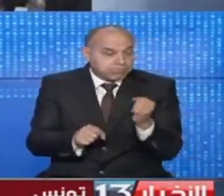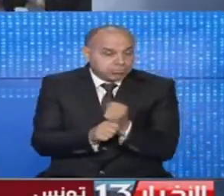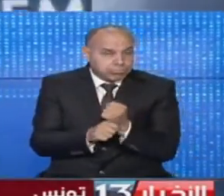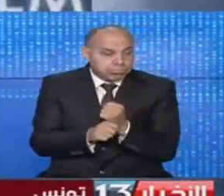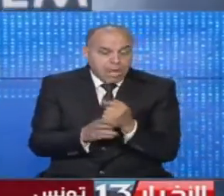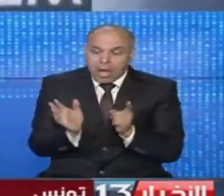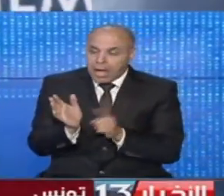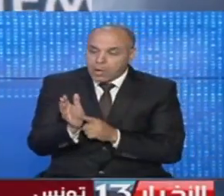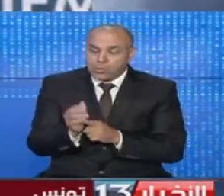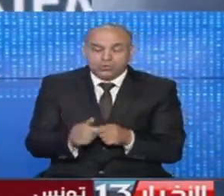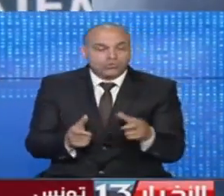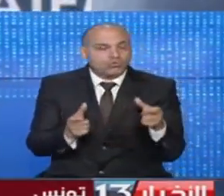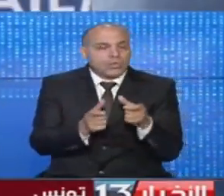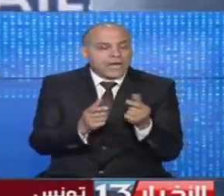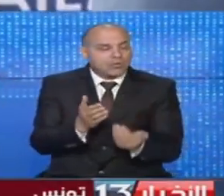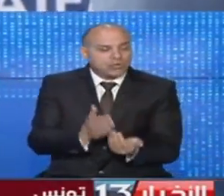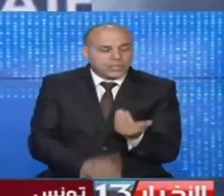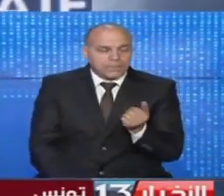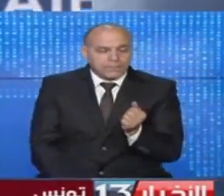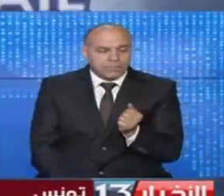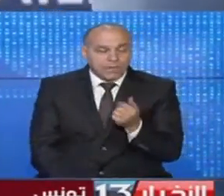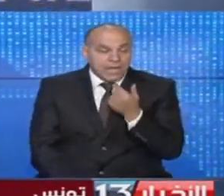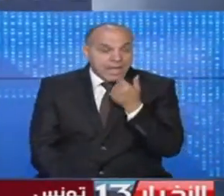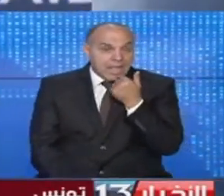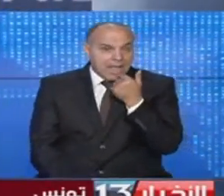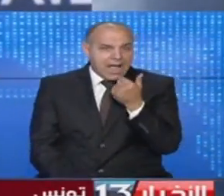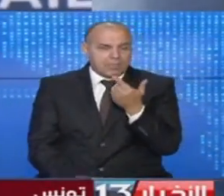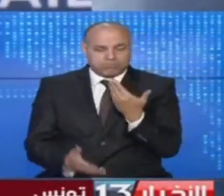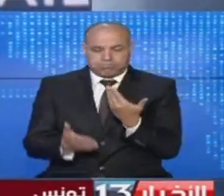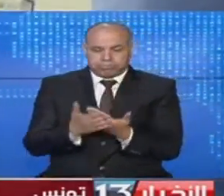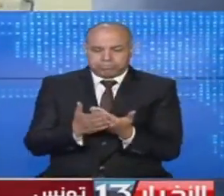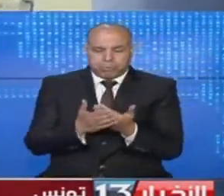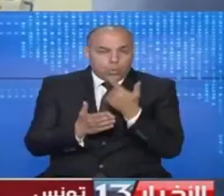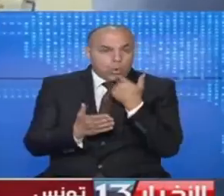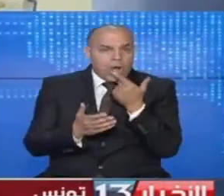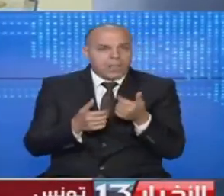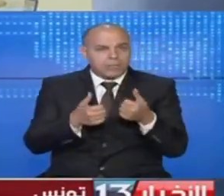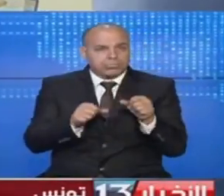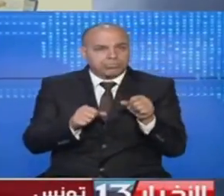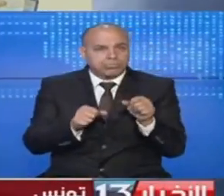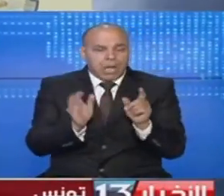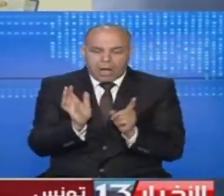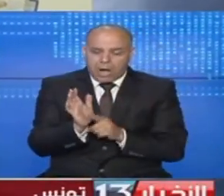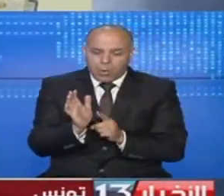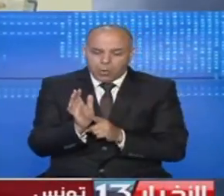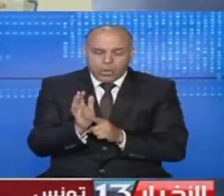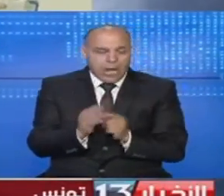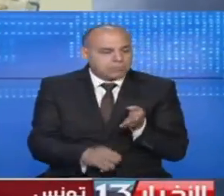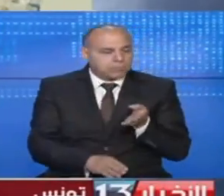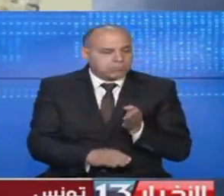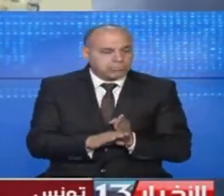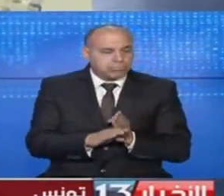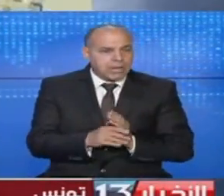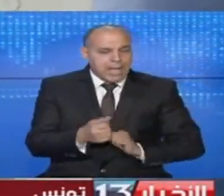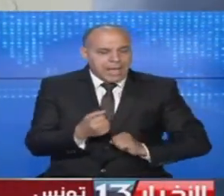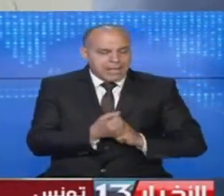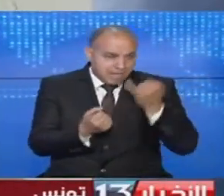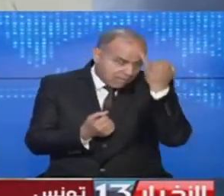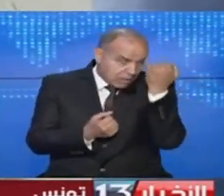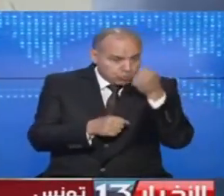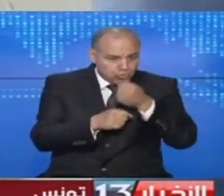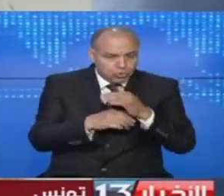إرساء قانون المؤسسات الناشئة، وهو ما يقيم الدليل على أن إرساء الأطر القانونية الملائمة لتشجيع